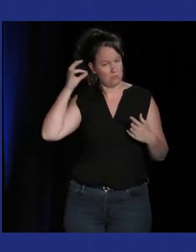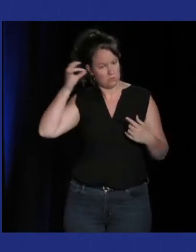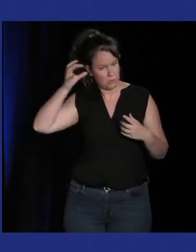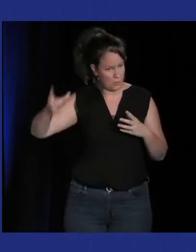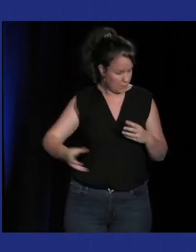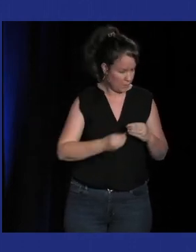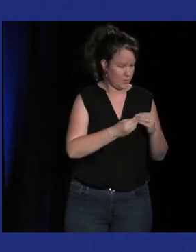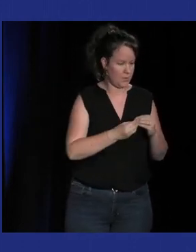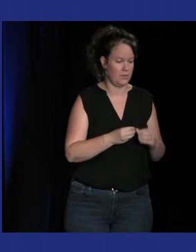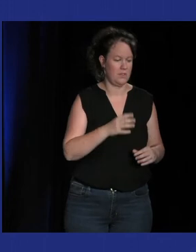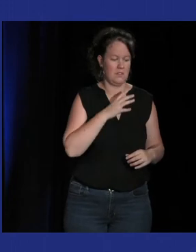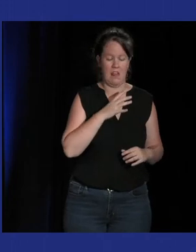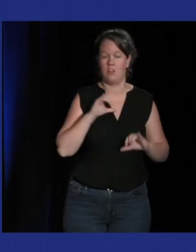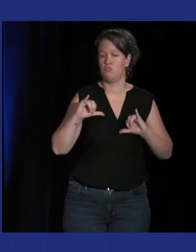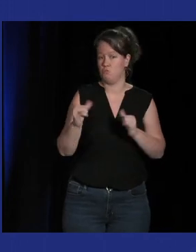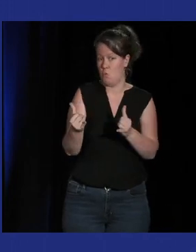as fait en plus une conférence il n pas longtemps